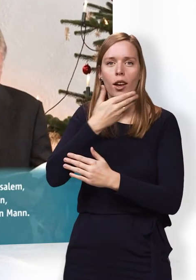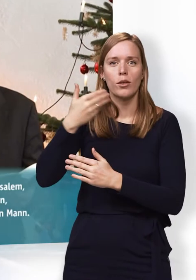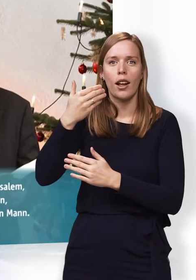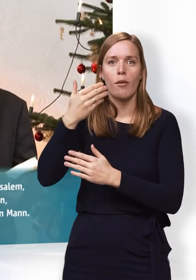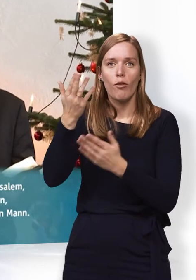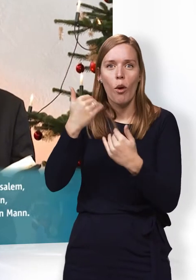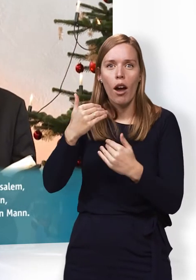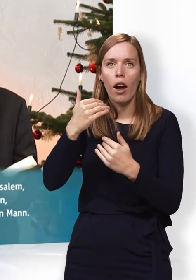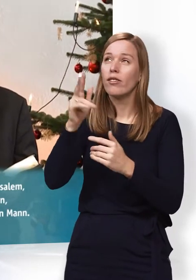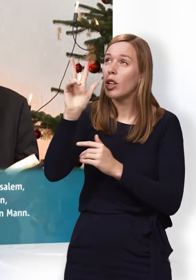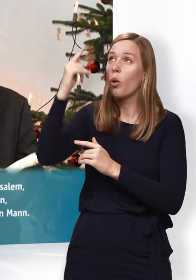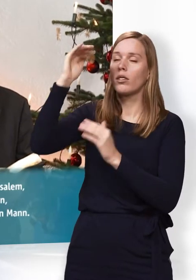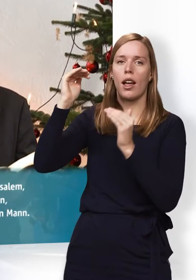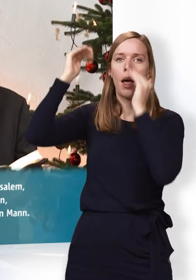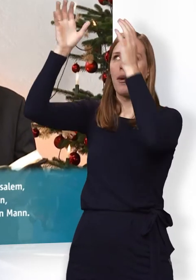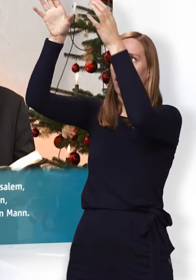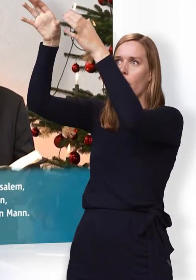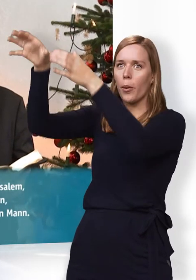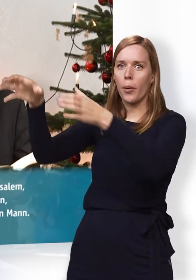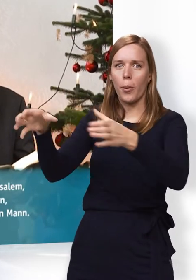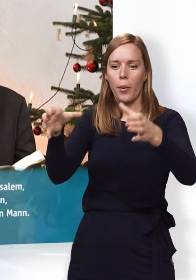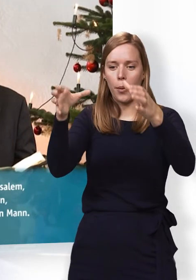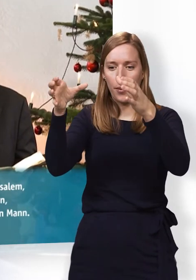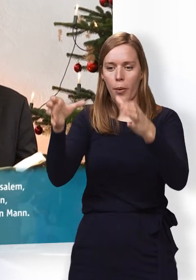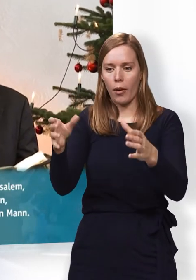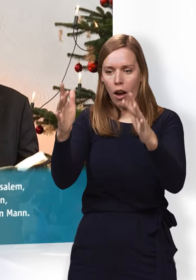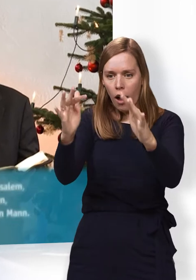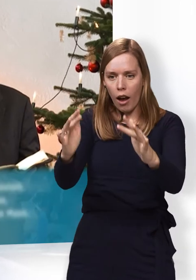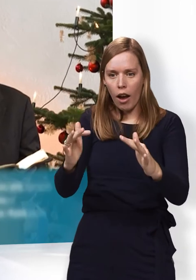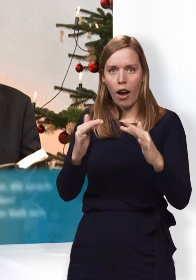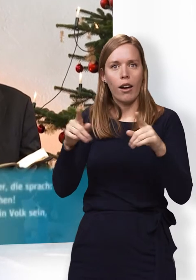herabkommen, bereitet wie eine geschmückte Braut für ihren Mann.